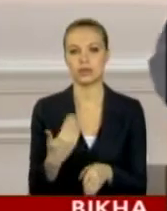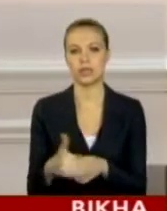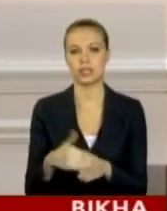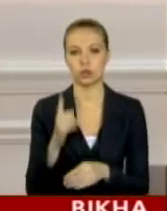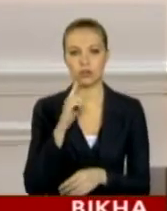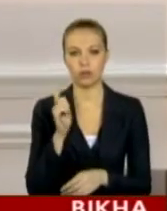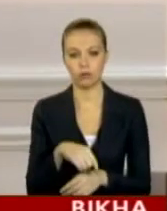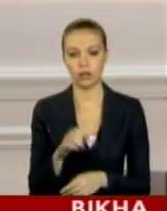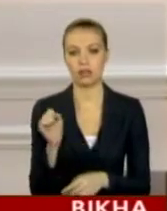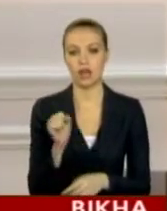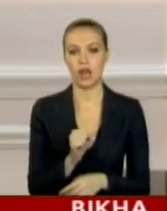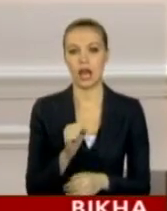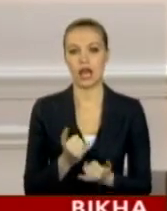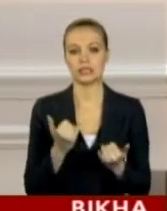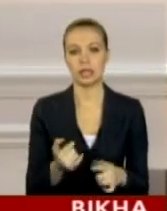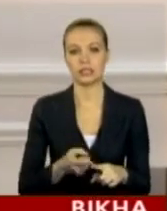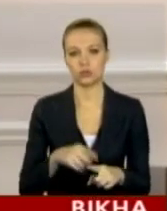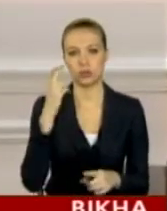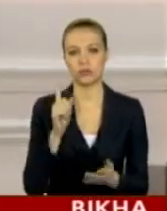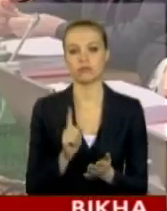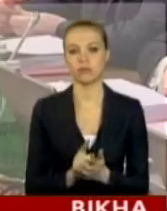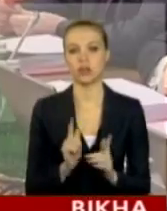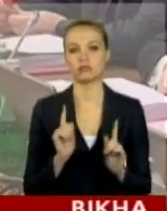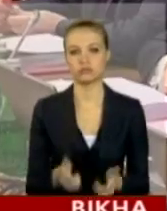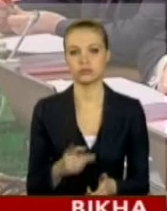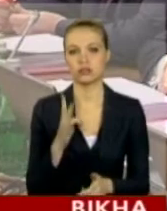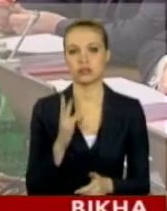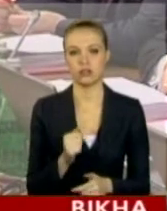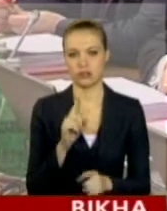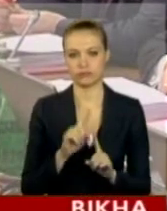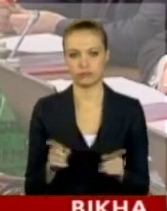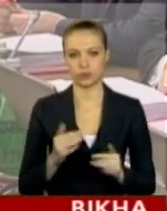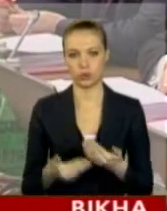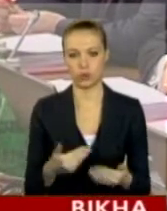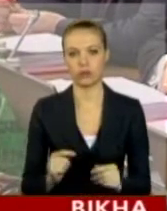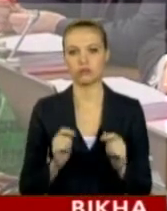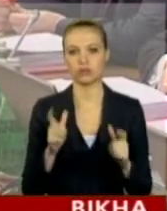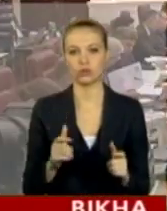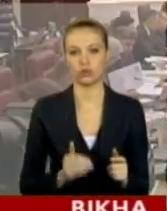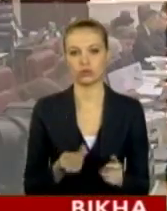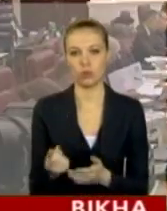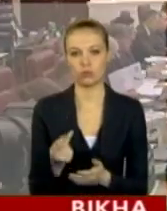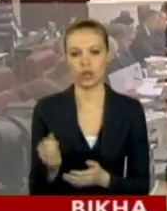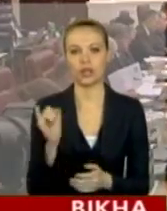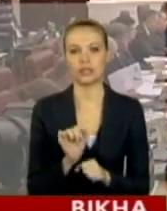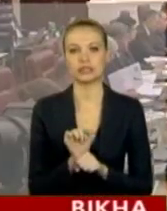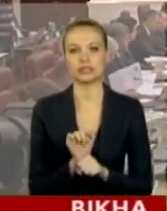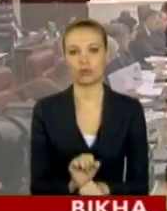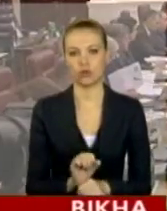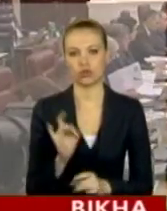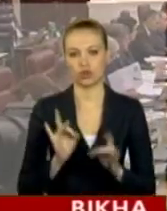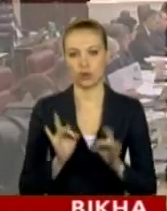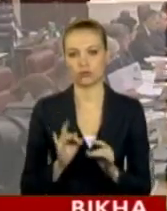кредитування України, а заради цього Київ має піти на непопулярні кроки – підвищення комірного і замороження